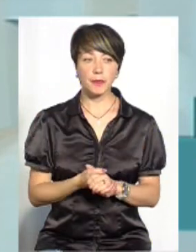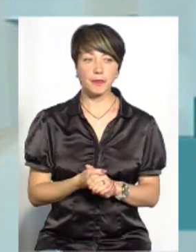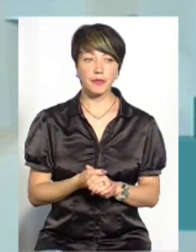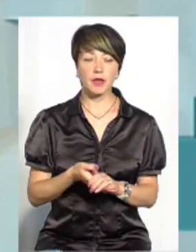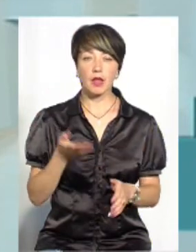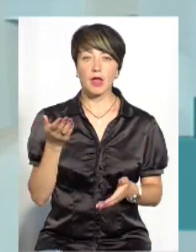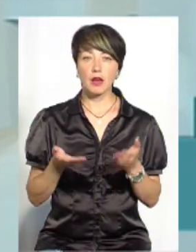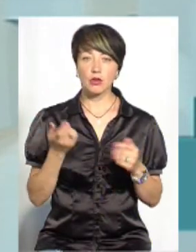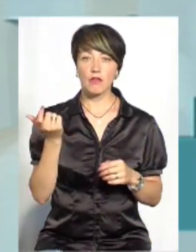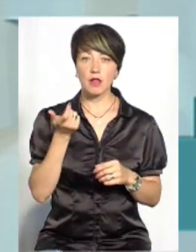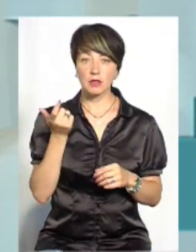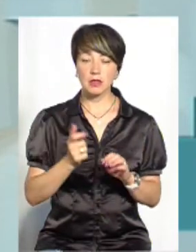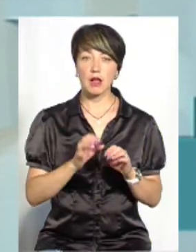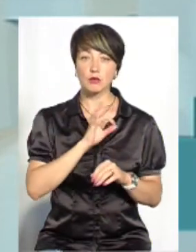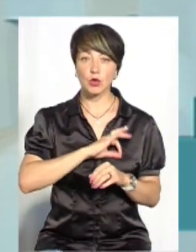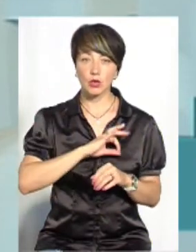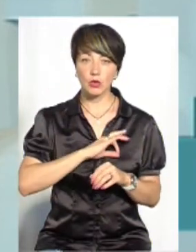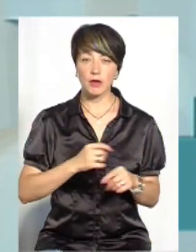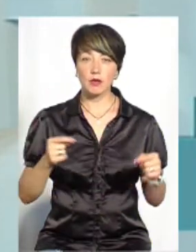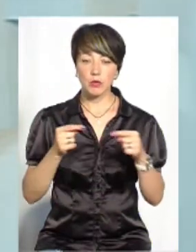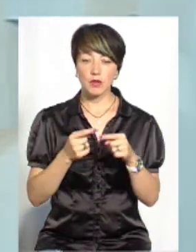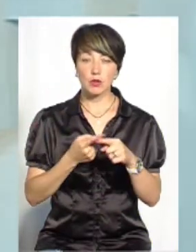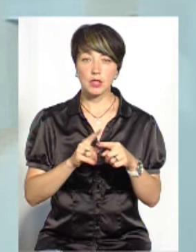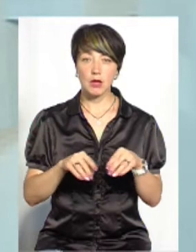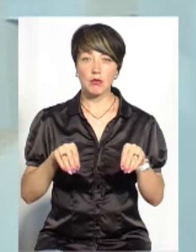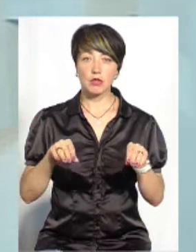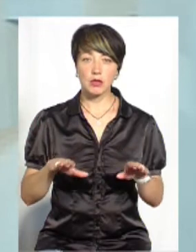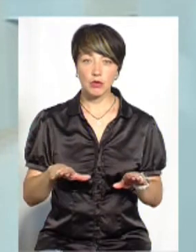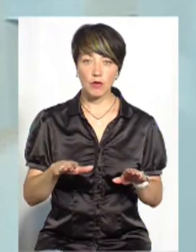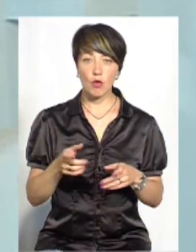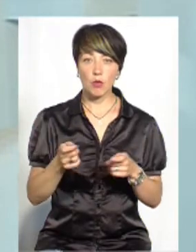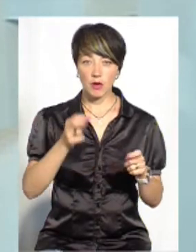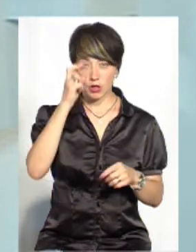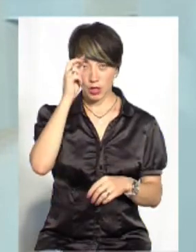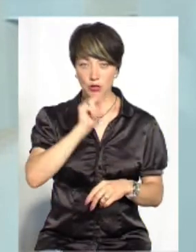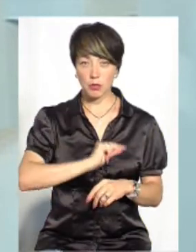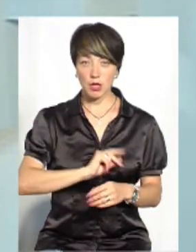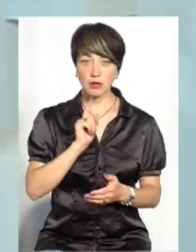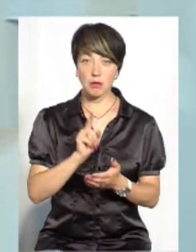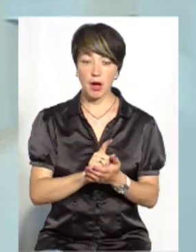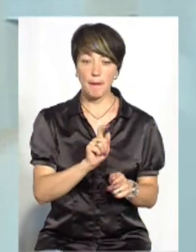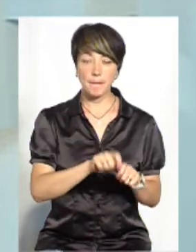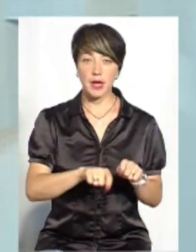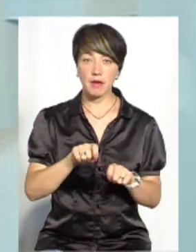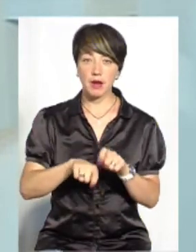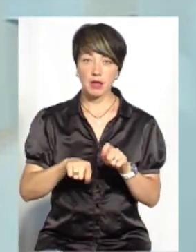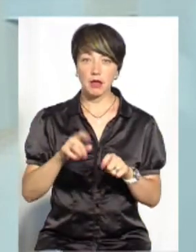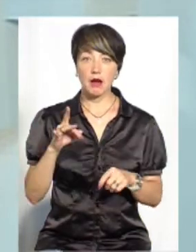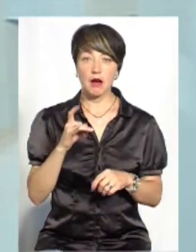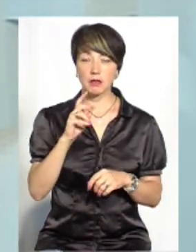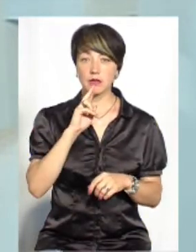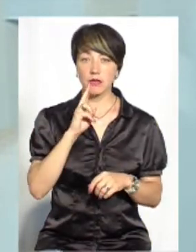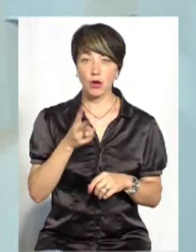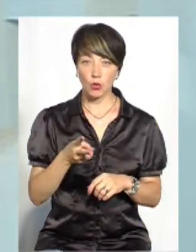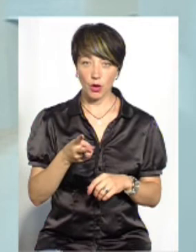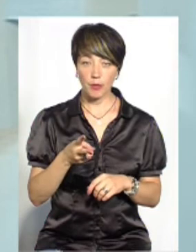Якщо власник експлуатує атракціон підвищеної безпеки, відповідно до цієї постанови, управління Держпраці має перевіряти атракціон раз в